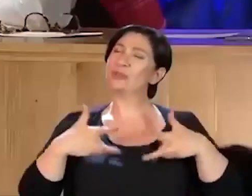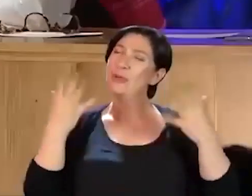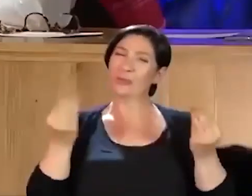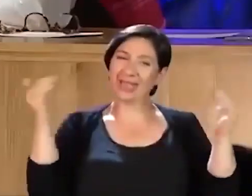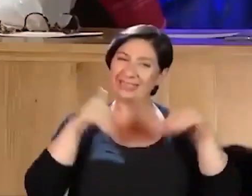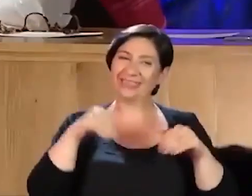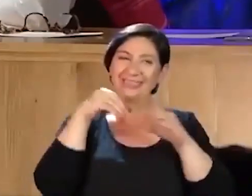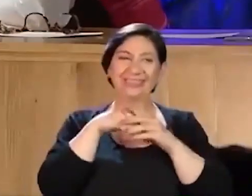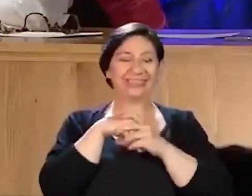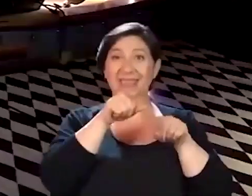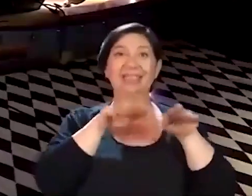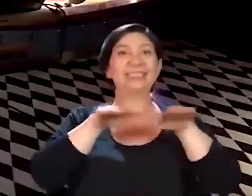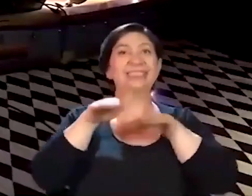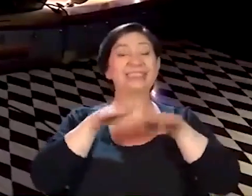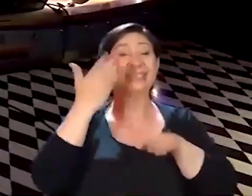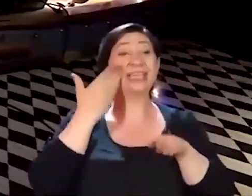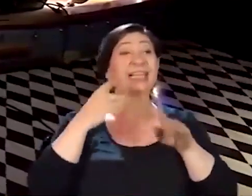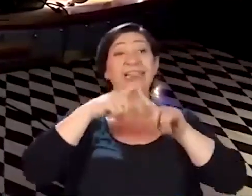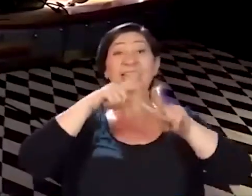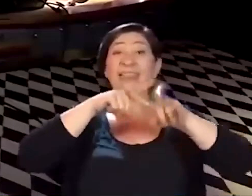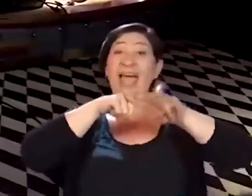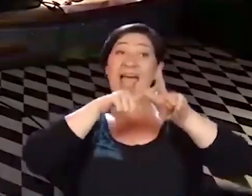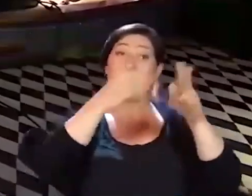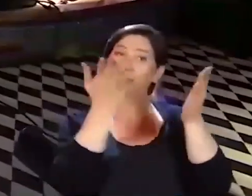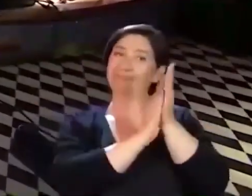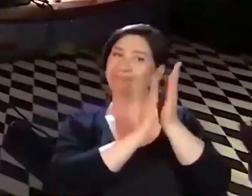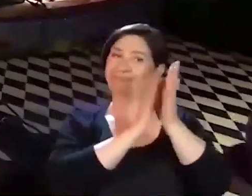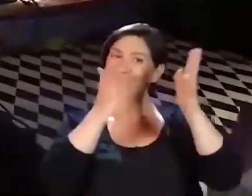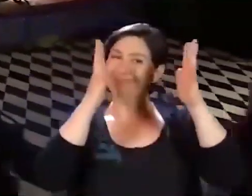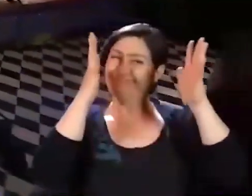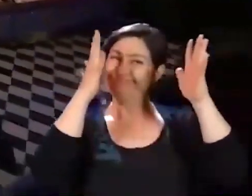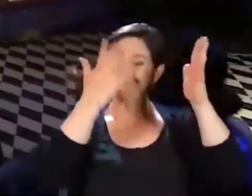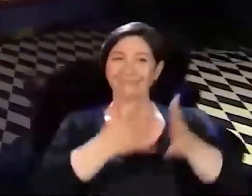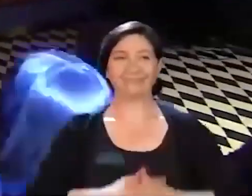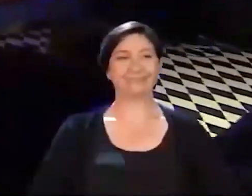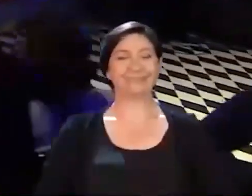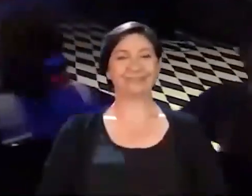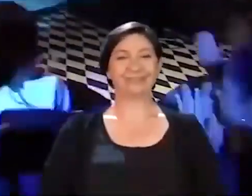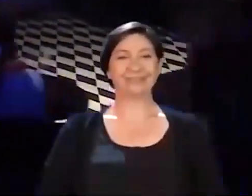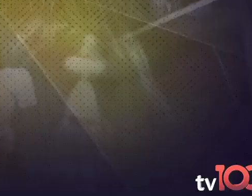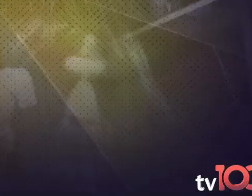tarihi çok para sahibi programa çıkardım güzel bir de anlıyor o